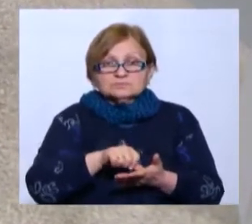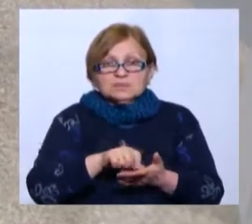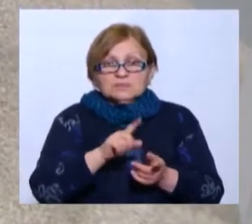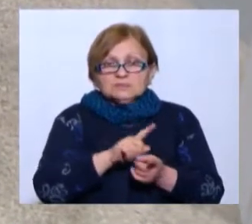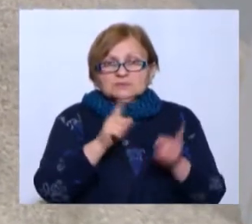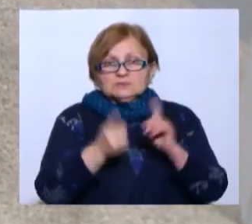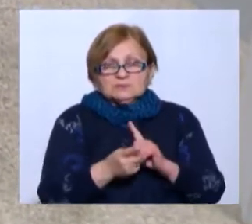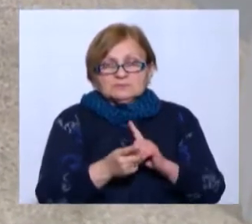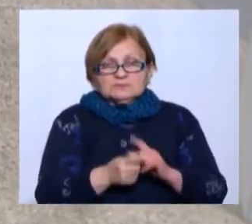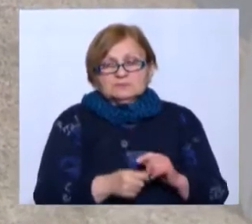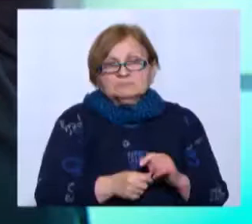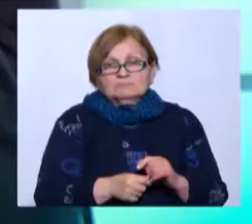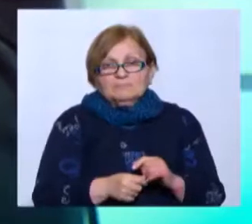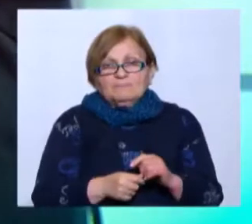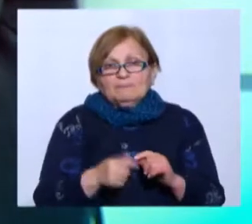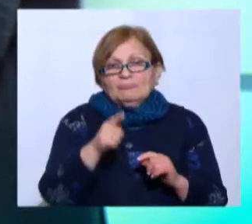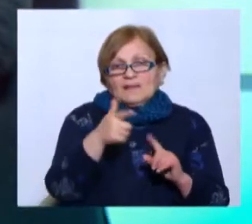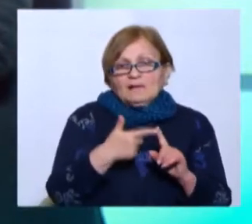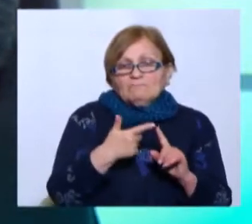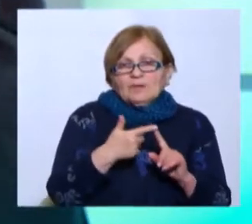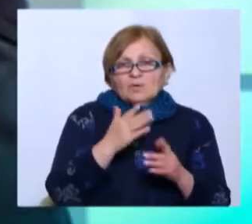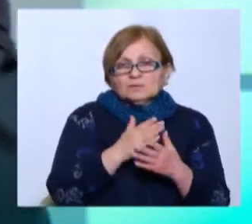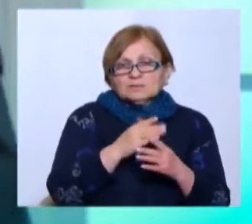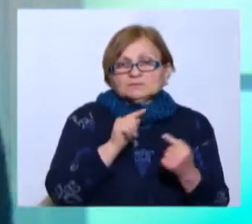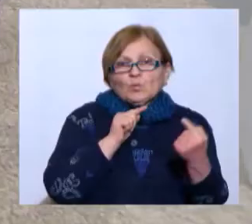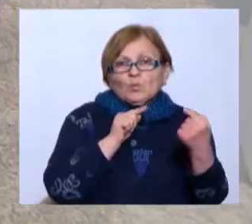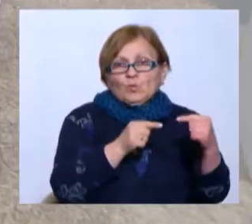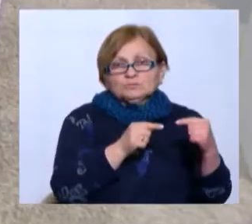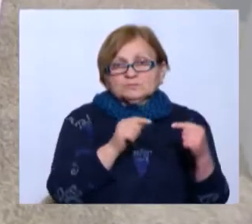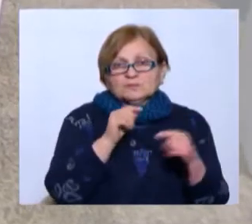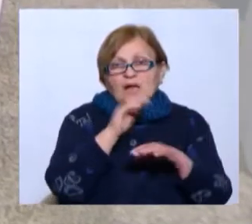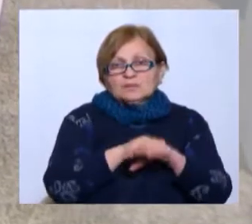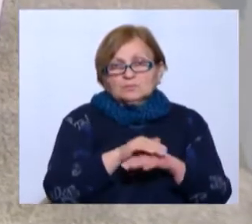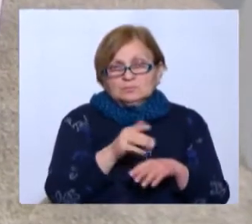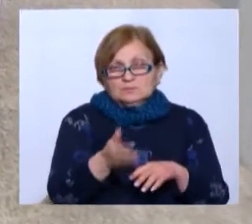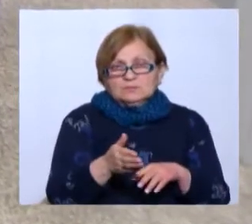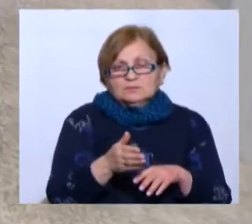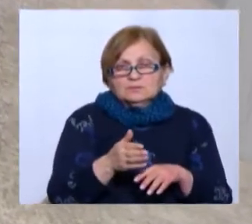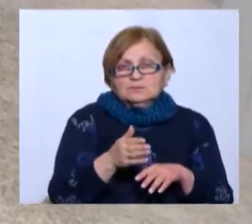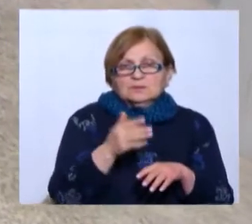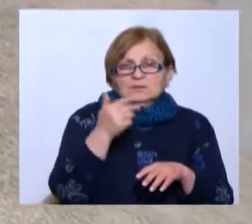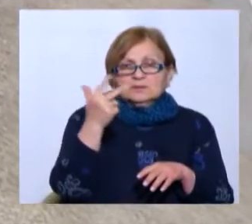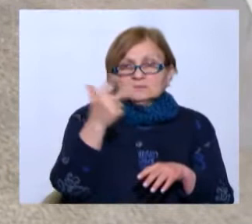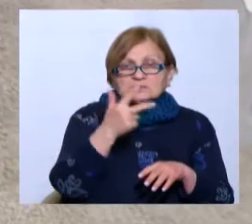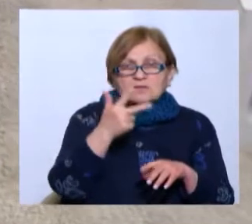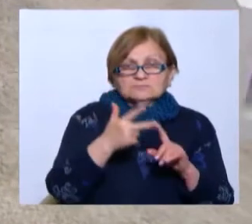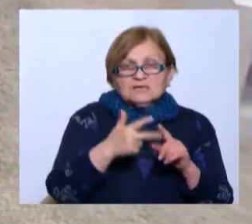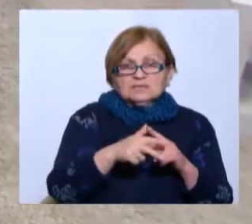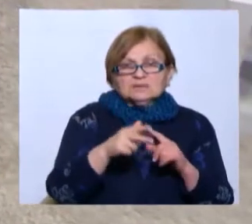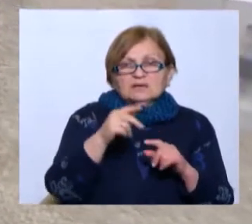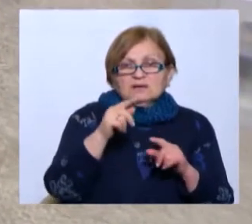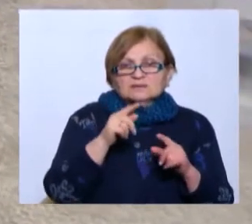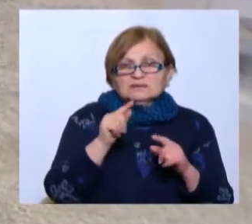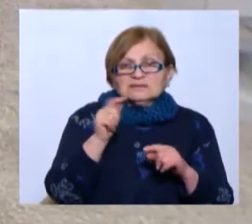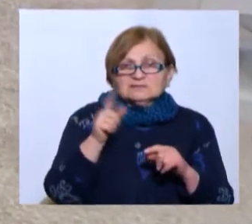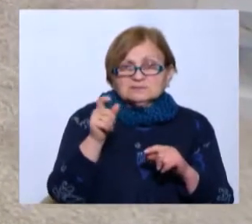ახლა გადავიდეთ მეორე არგუმენტზე, ანუ კონტრარგუმენტზე. კონტრარგუმენტში ჩვენ სამწახნაგა თეზისის შემთხვევაში